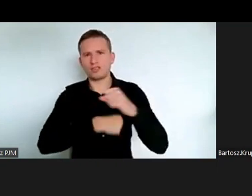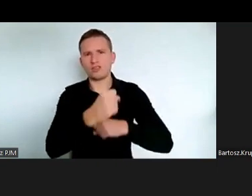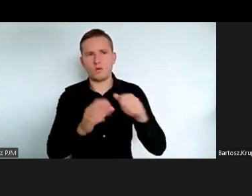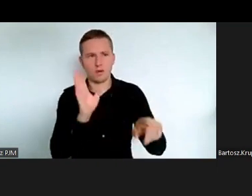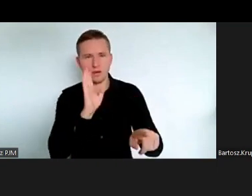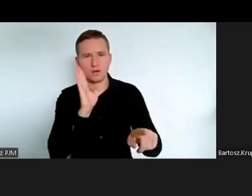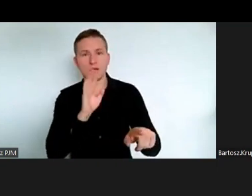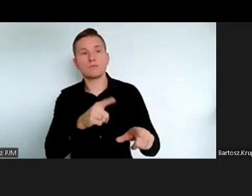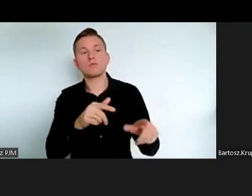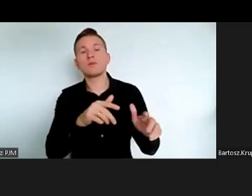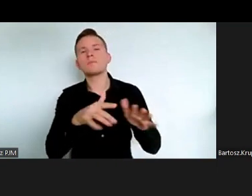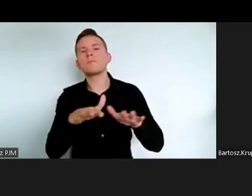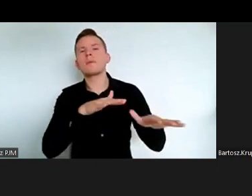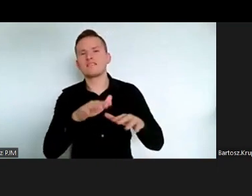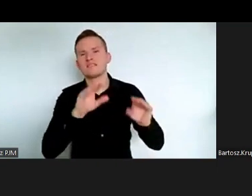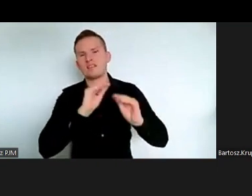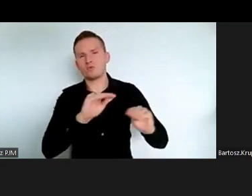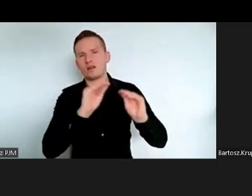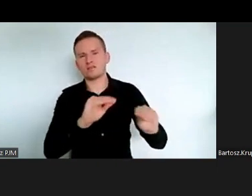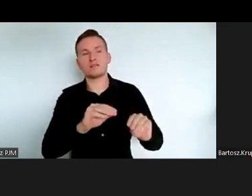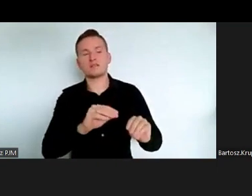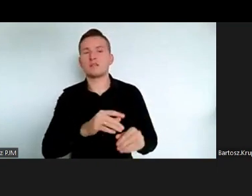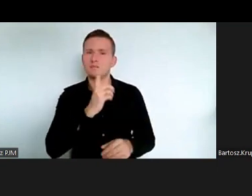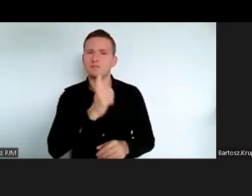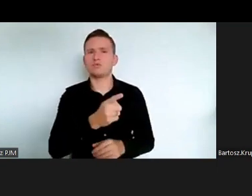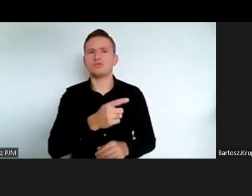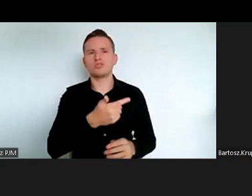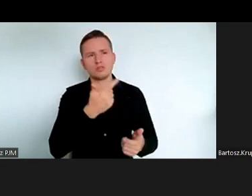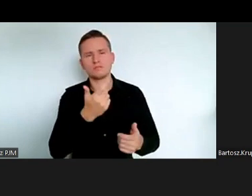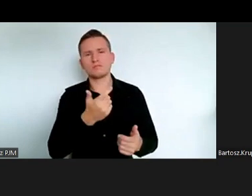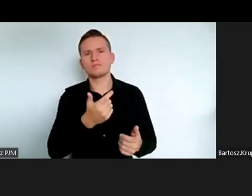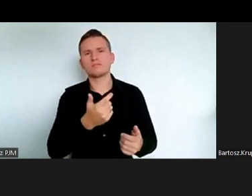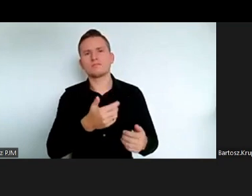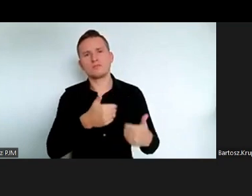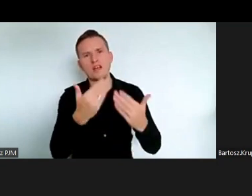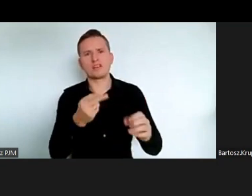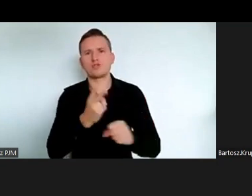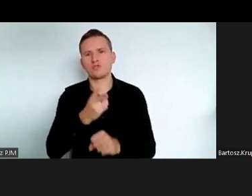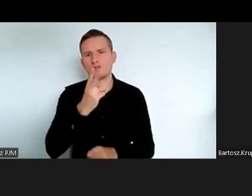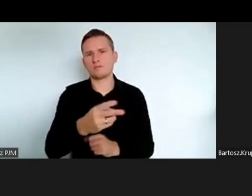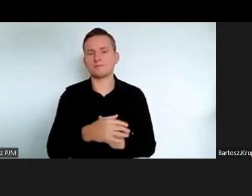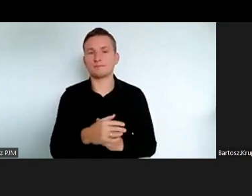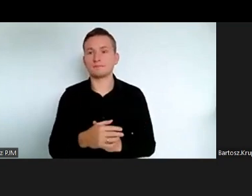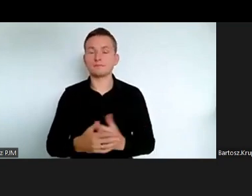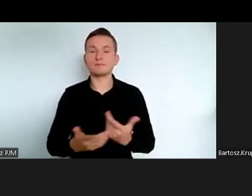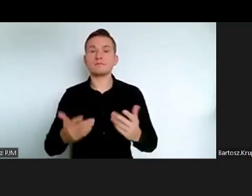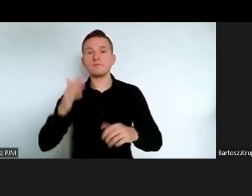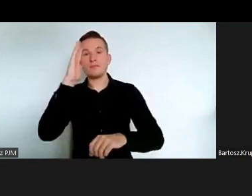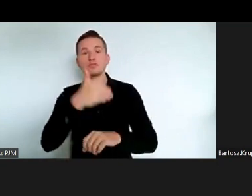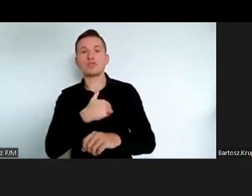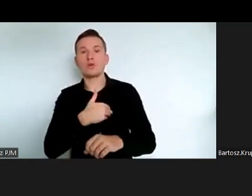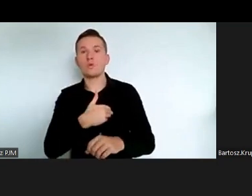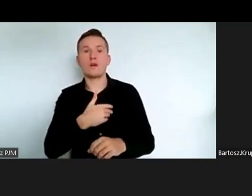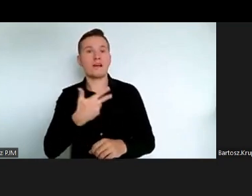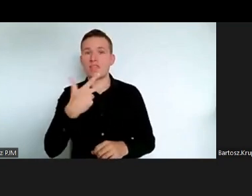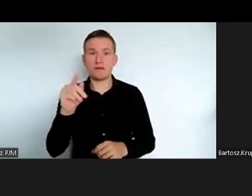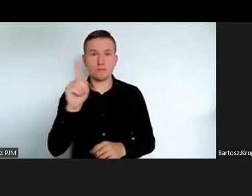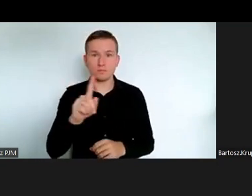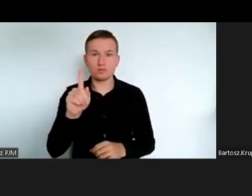też powinna zapewniać dostępność. Pragnę zauważyć, że podmioty niepubliczne zgodnie z ustawą nie mają tego